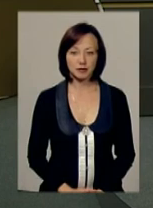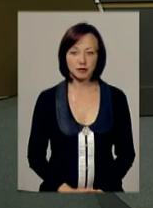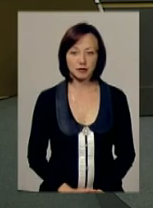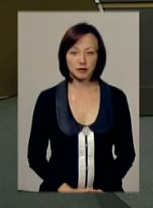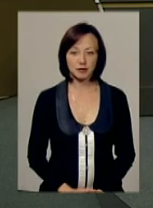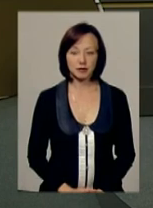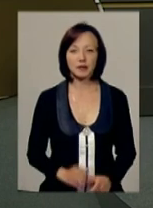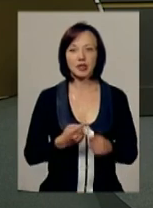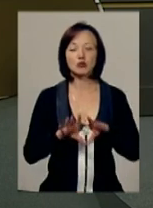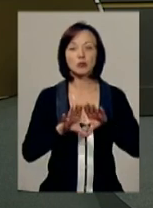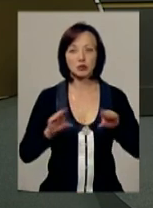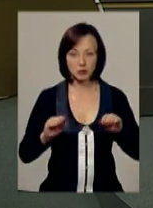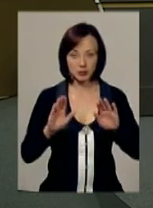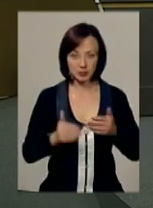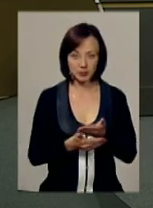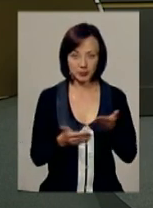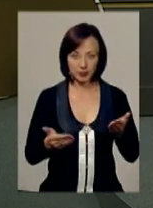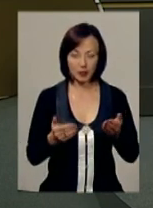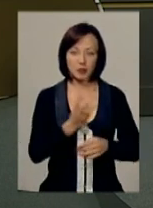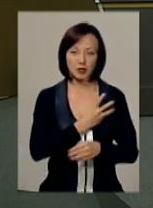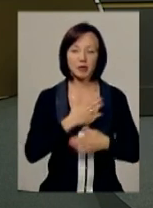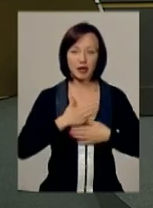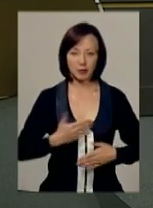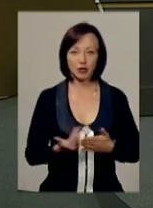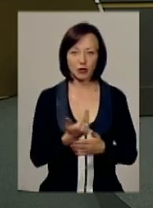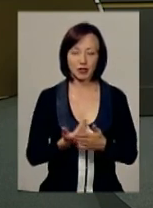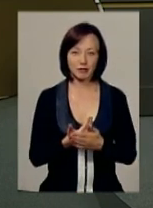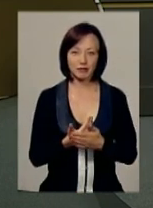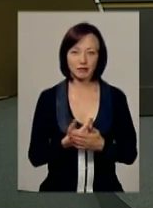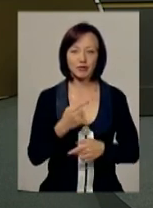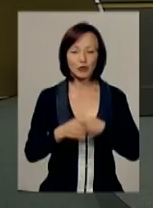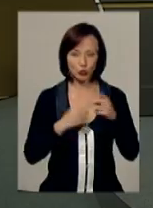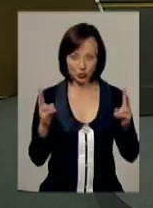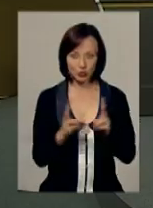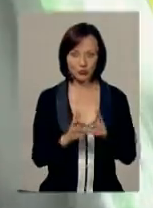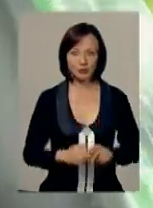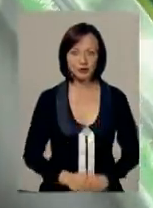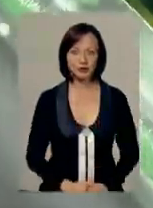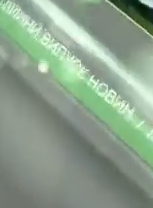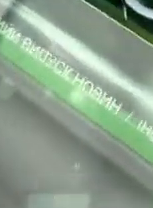На цьому ми прощаємося з вами та бажаємо лише приємних новин. До побачення.